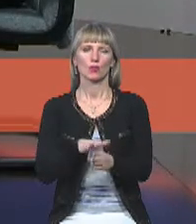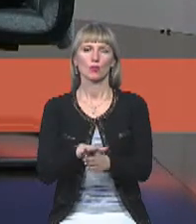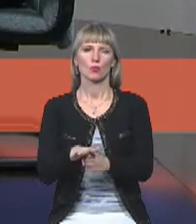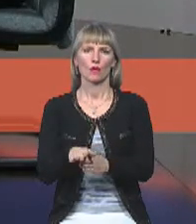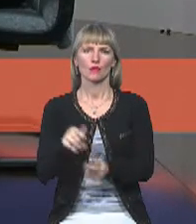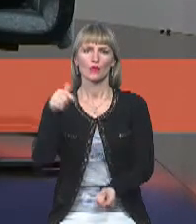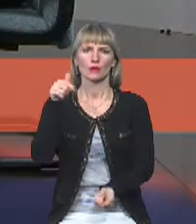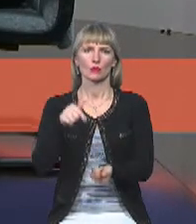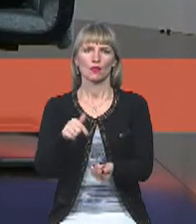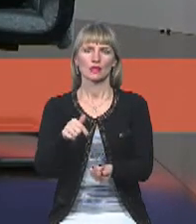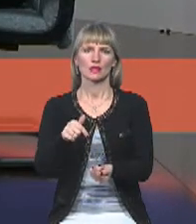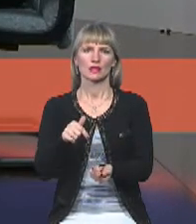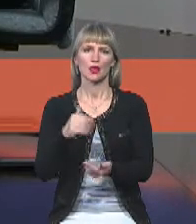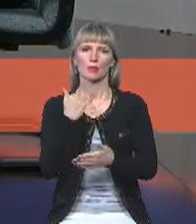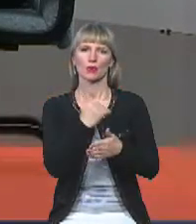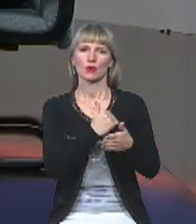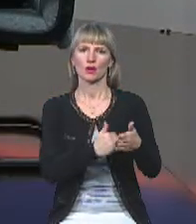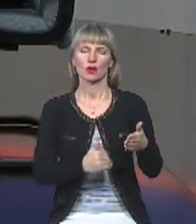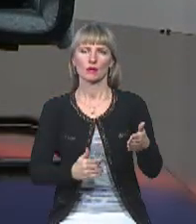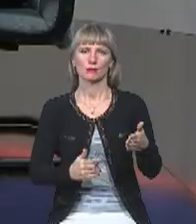повністю відповідає програмі